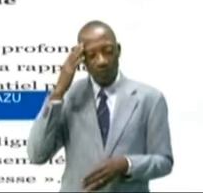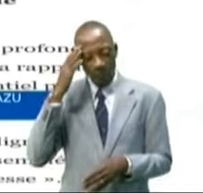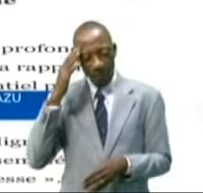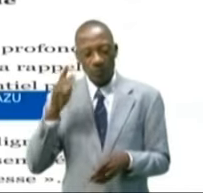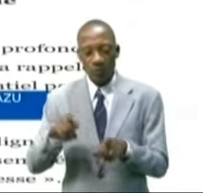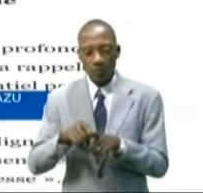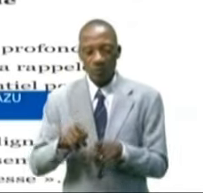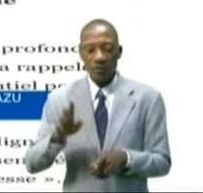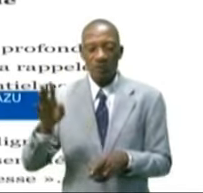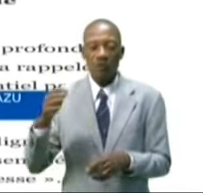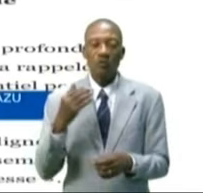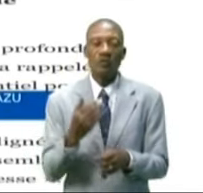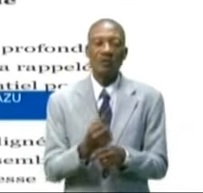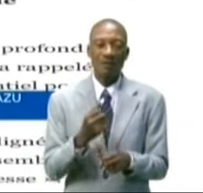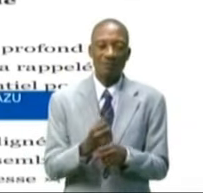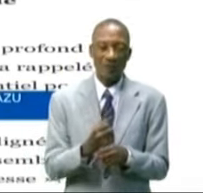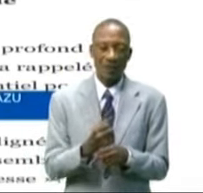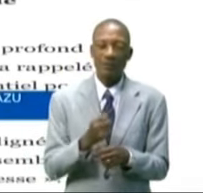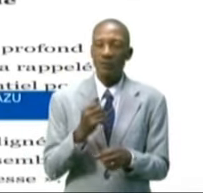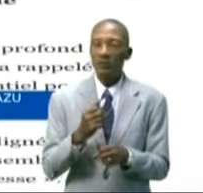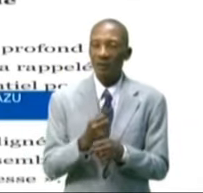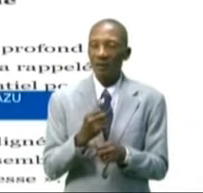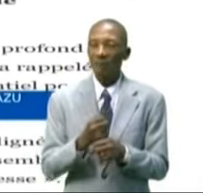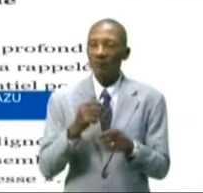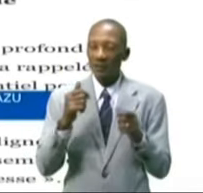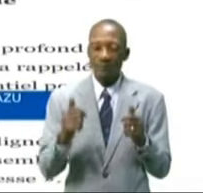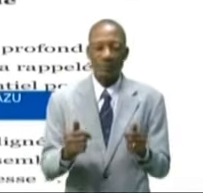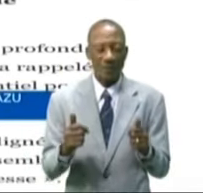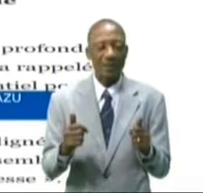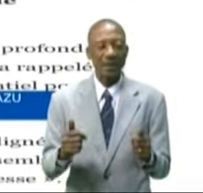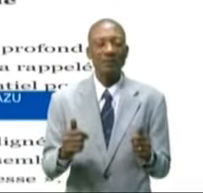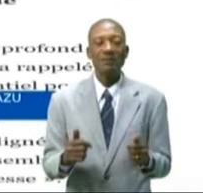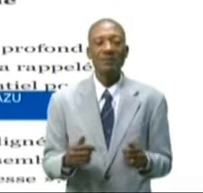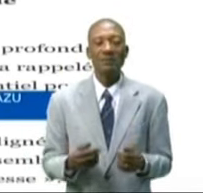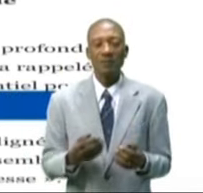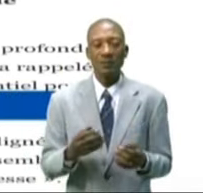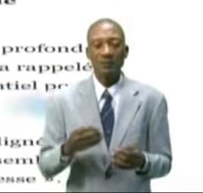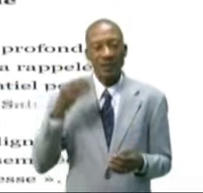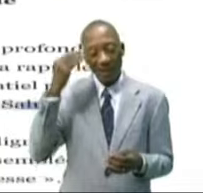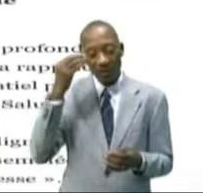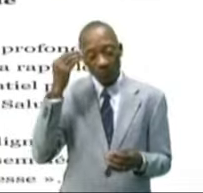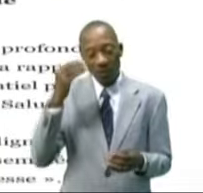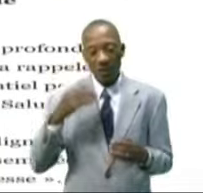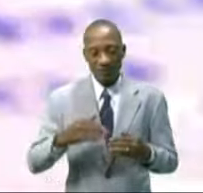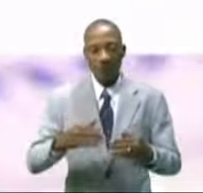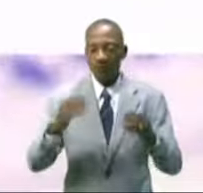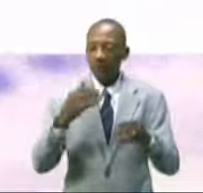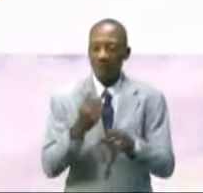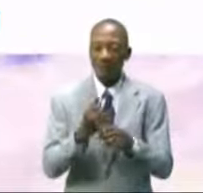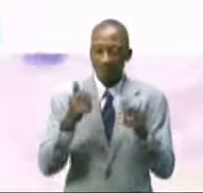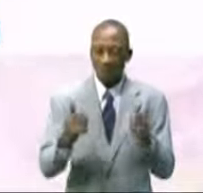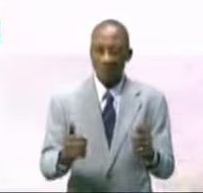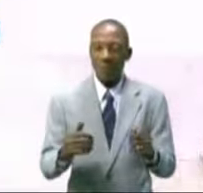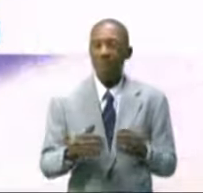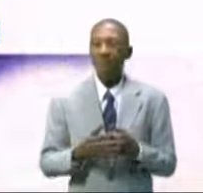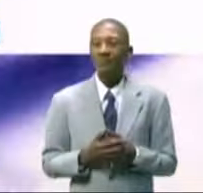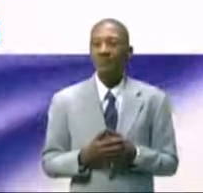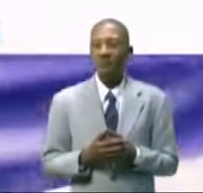et la lutte contre la corruption, pourrait insuffler un vent nouveau au sein de l'institution.